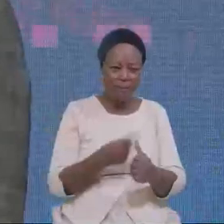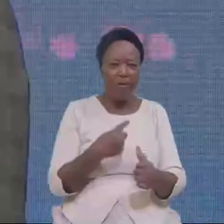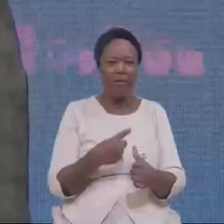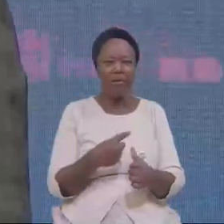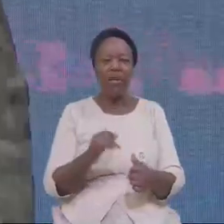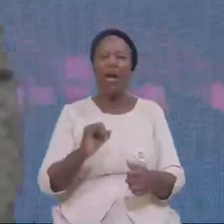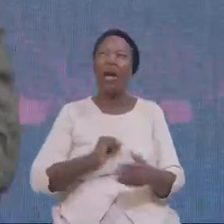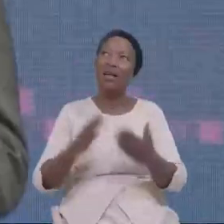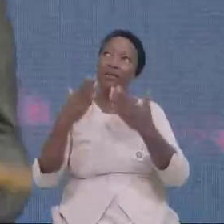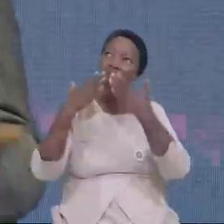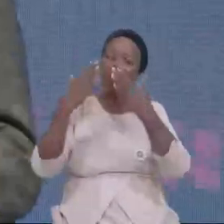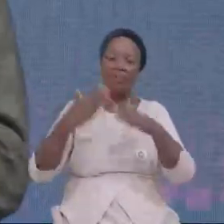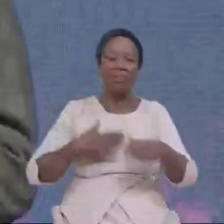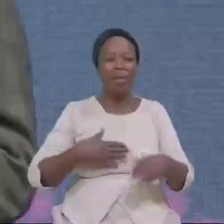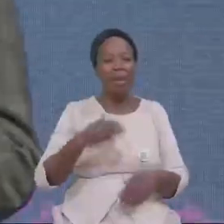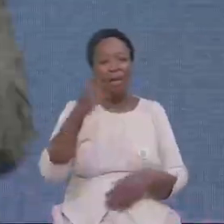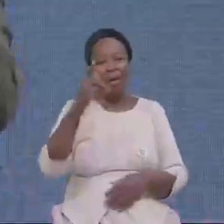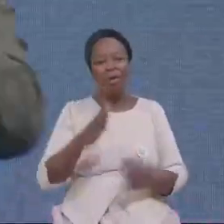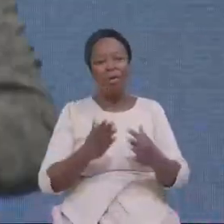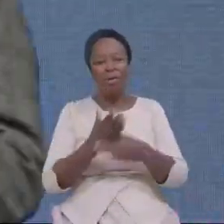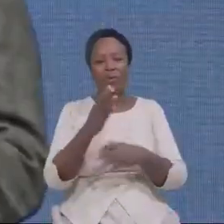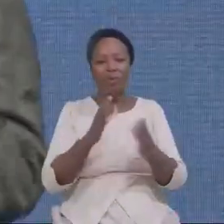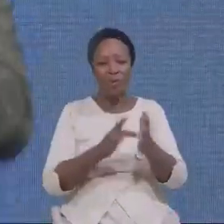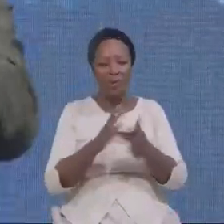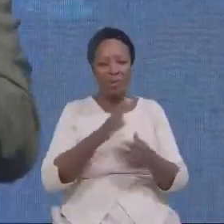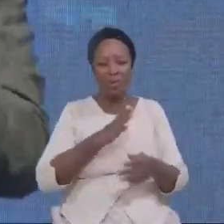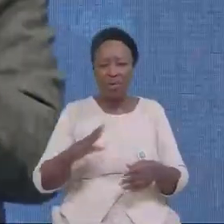Romains 1, verset 8.